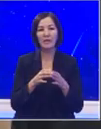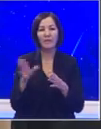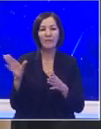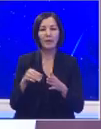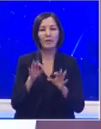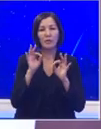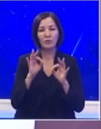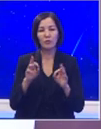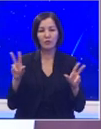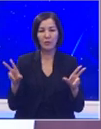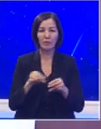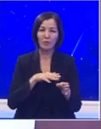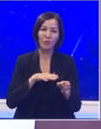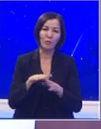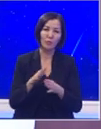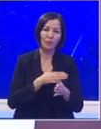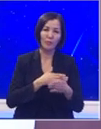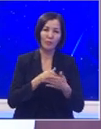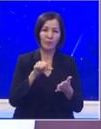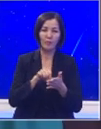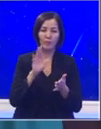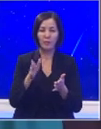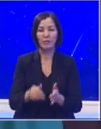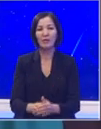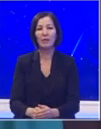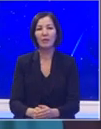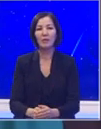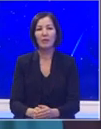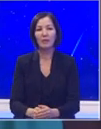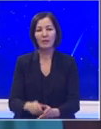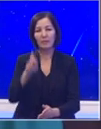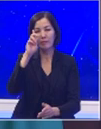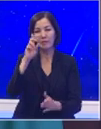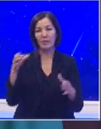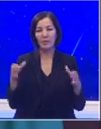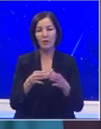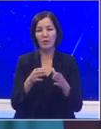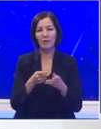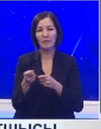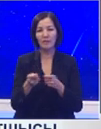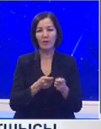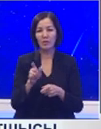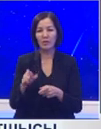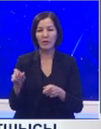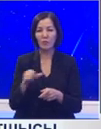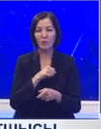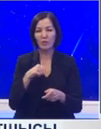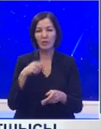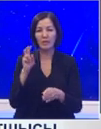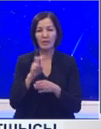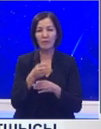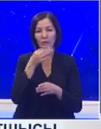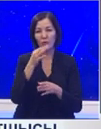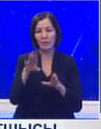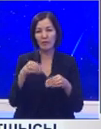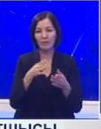ел тілегін орындауға барымызды саламыз деп отыр. Мынау мемлекеттік органның басшылары осы жерде келіп, өздерінің тиісті жауаптарын